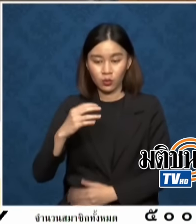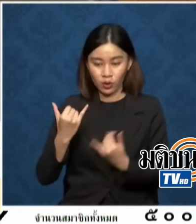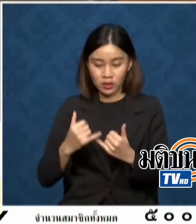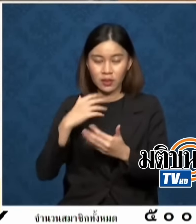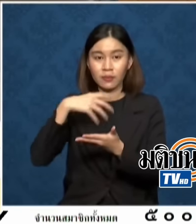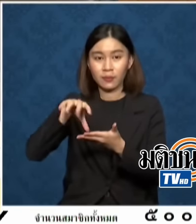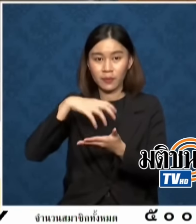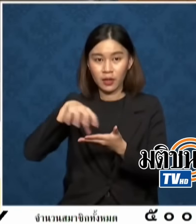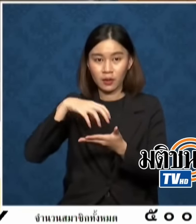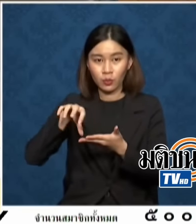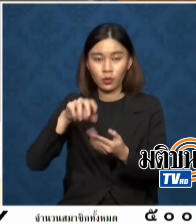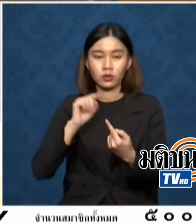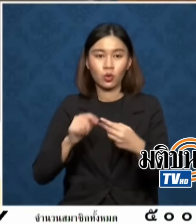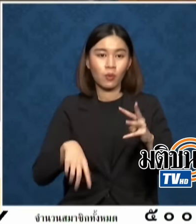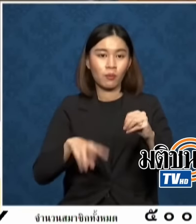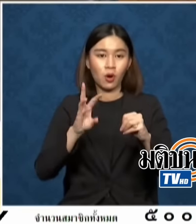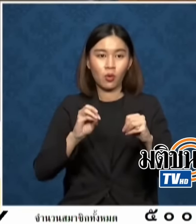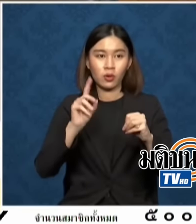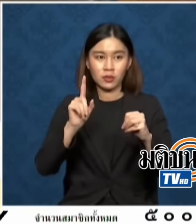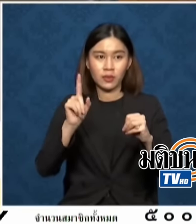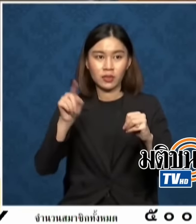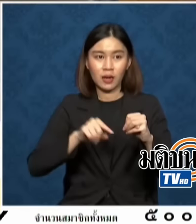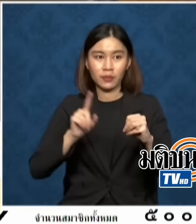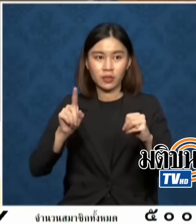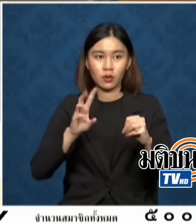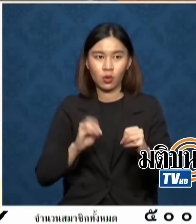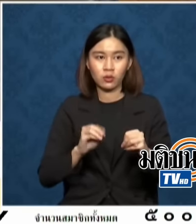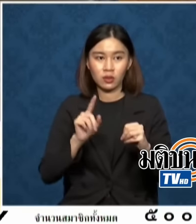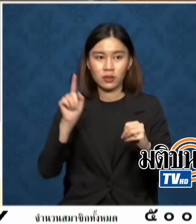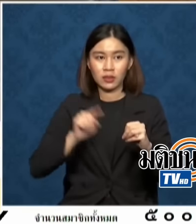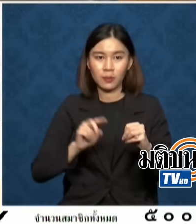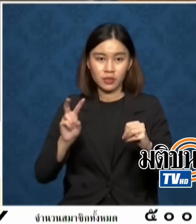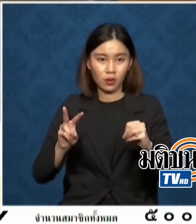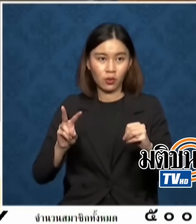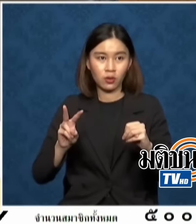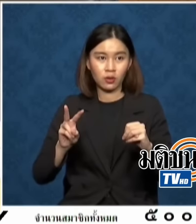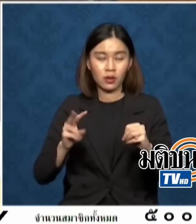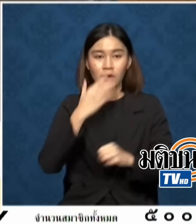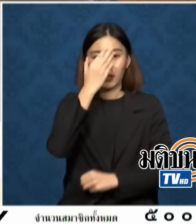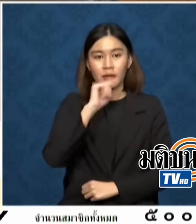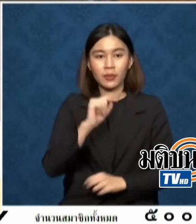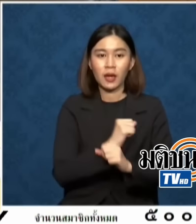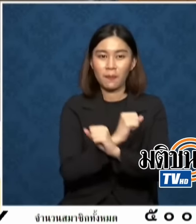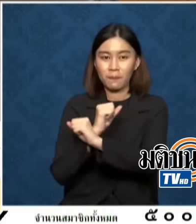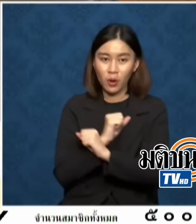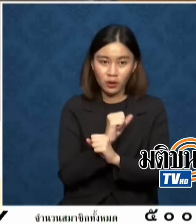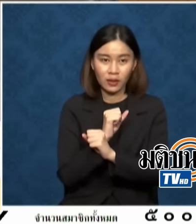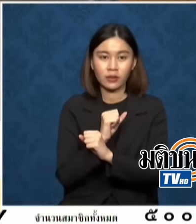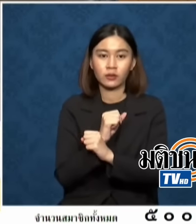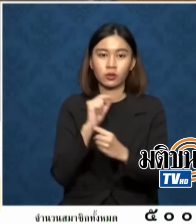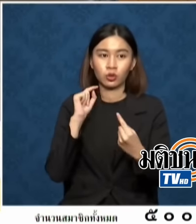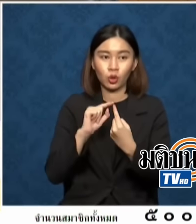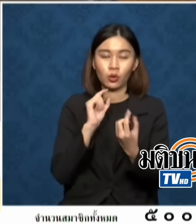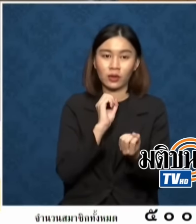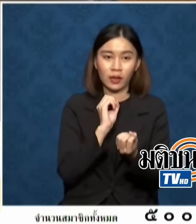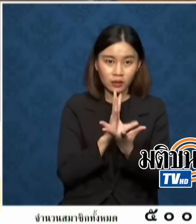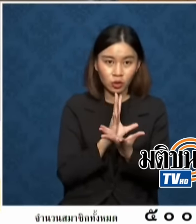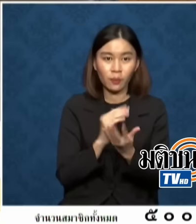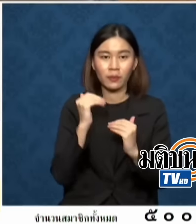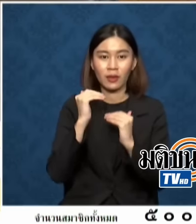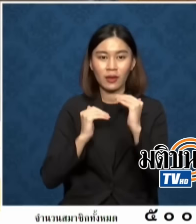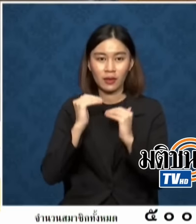ดในมาตราที่ 61/1 และ 61/2 เพื่อป้องกันการเกิดกรณีลัก